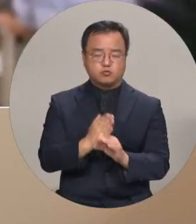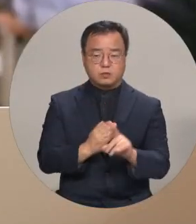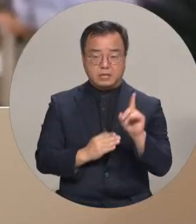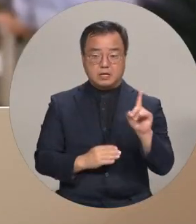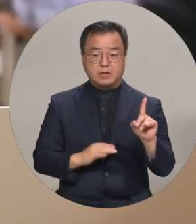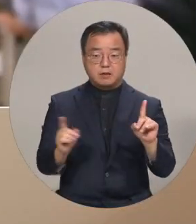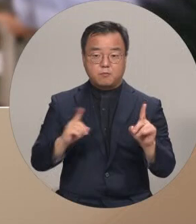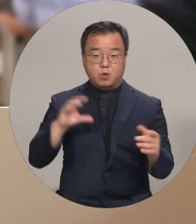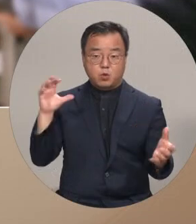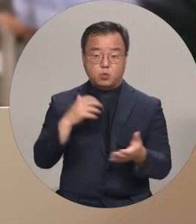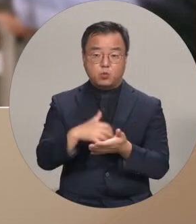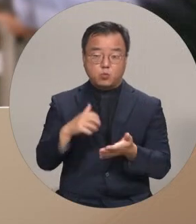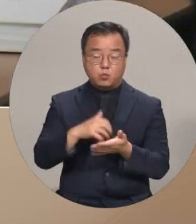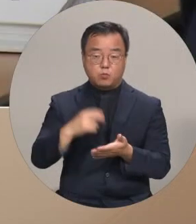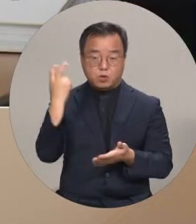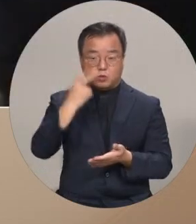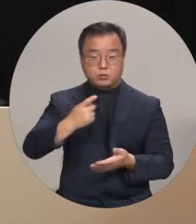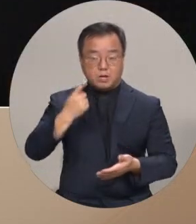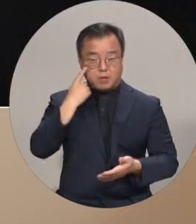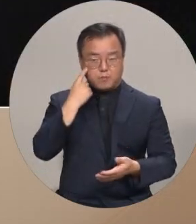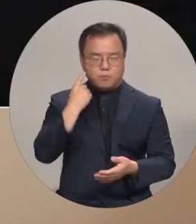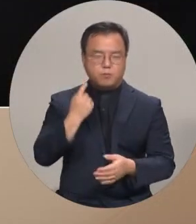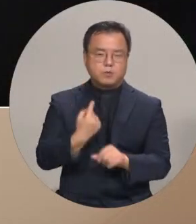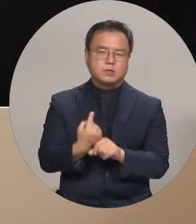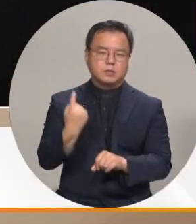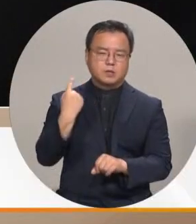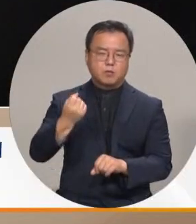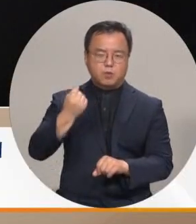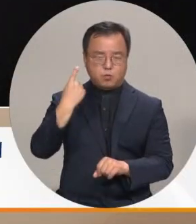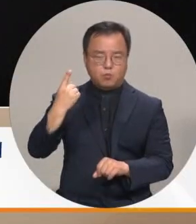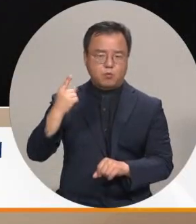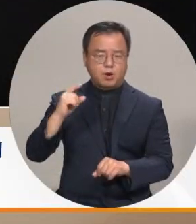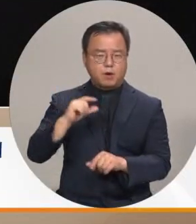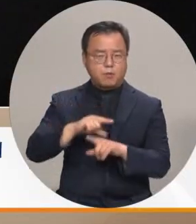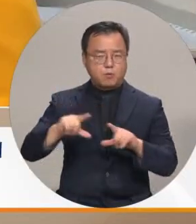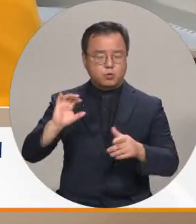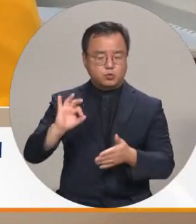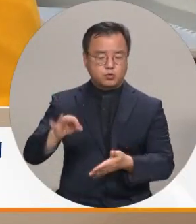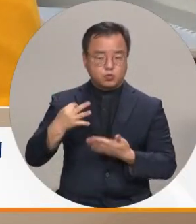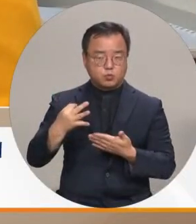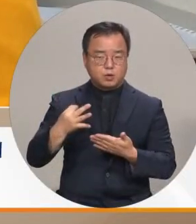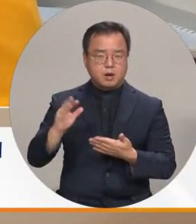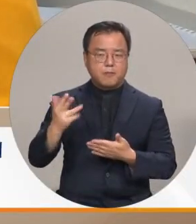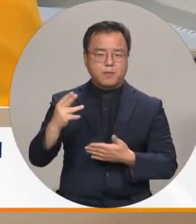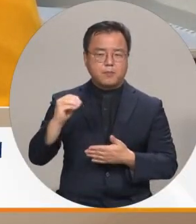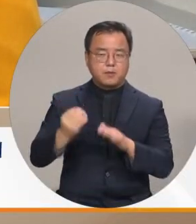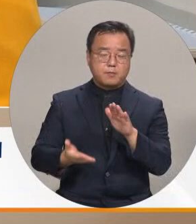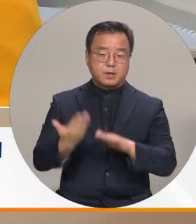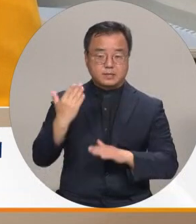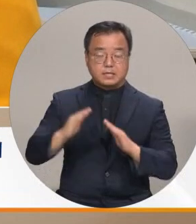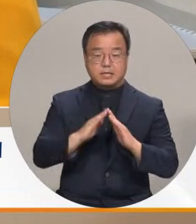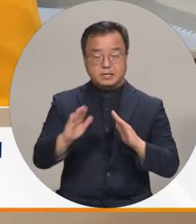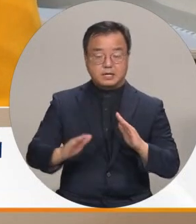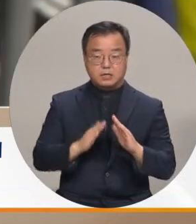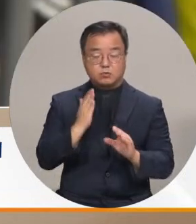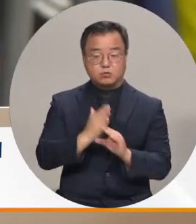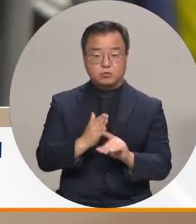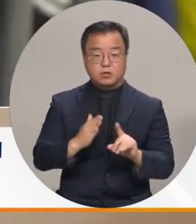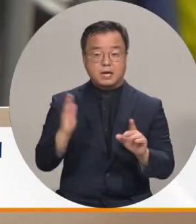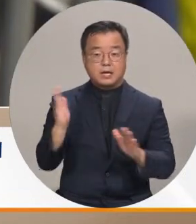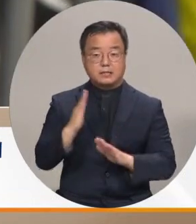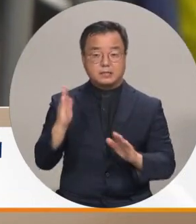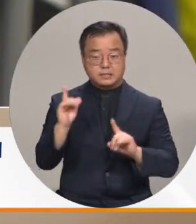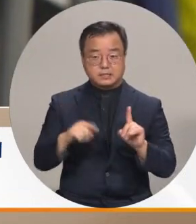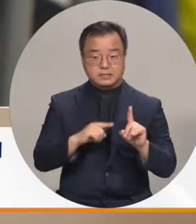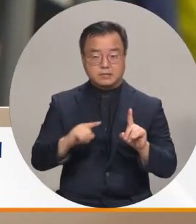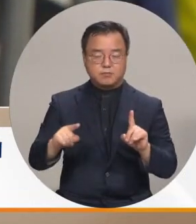통계청 조사에 따르면 지난해 월평균 소득 800만 원 이상 가구에서 학생 1인당 사비는